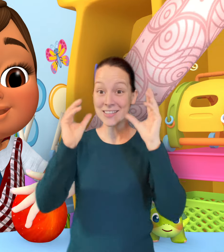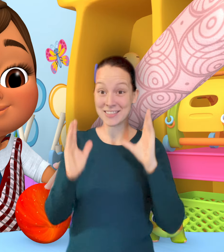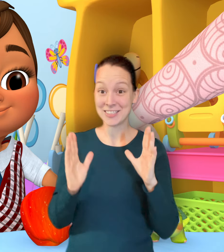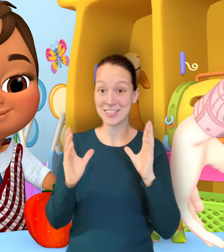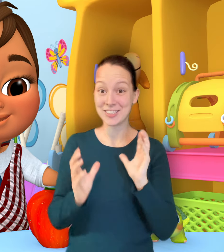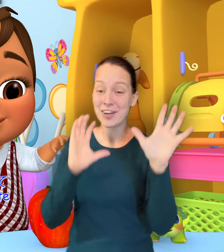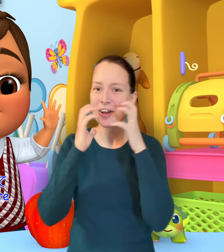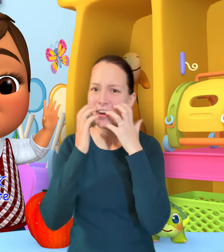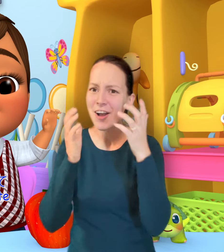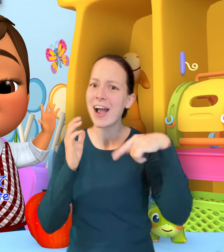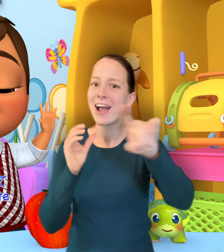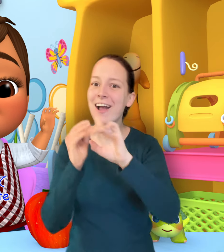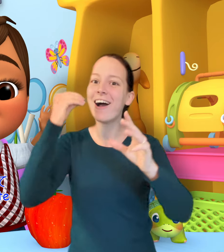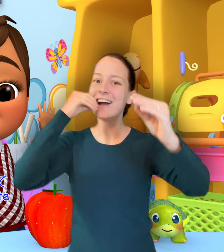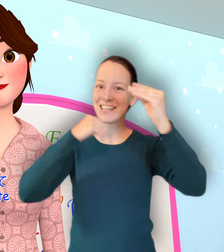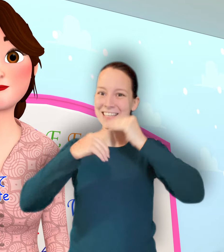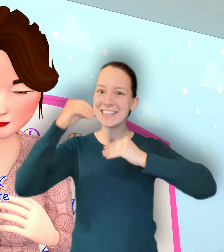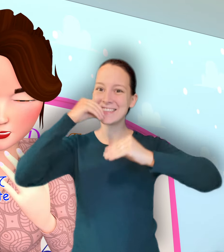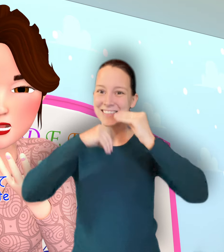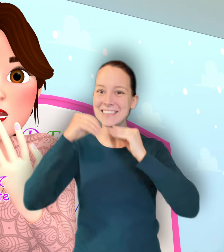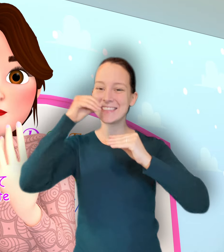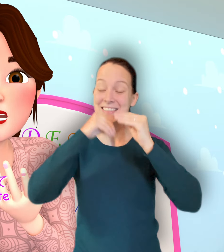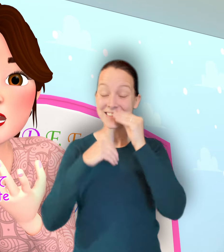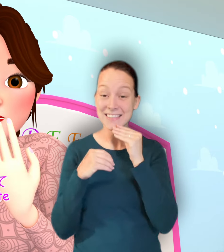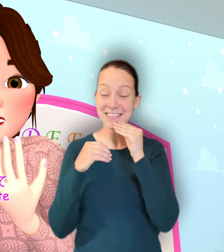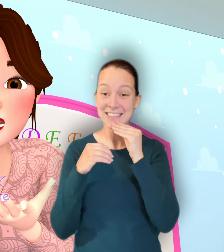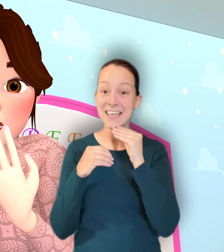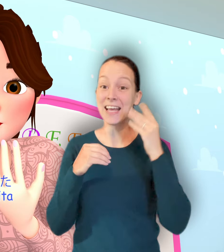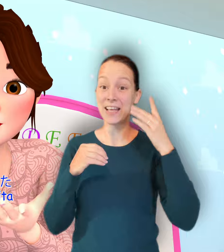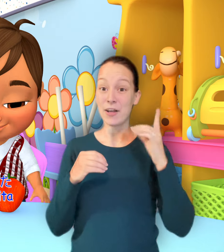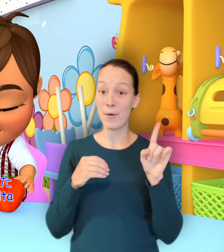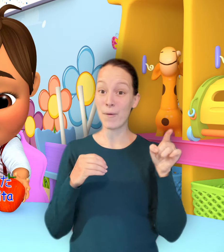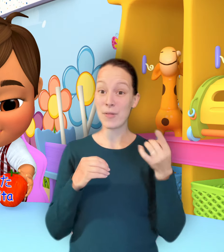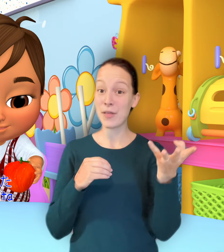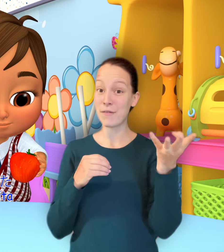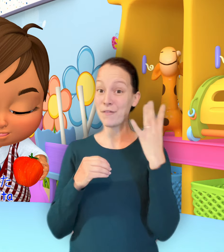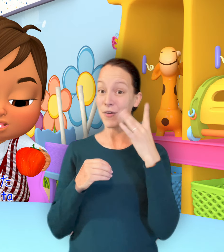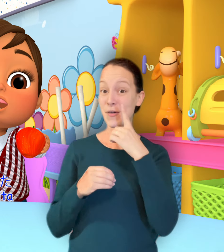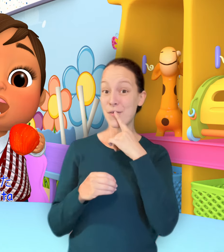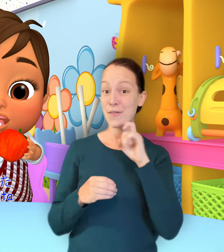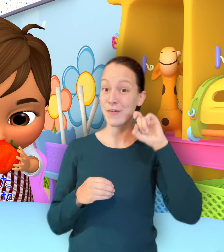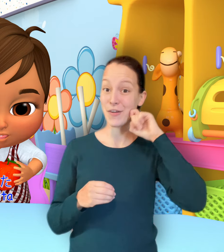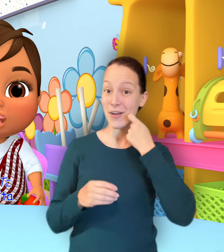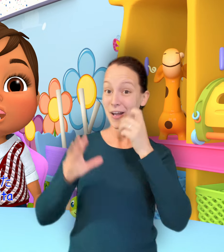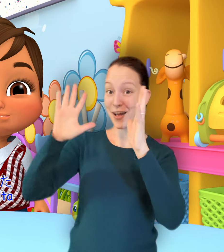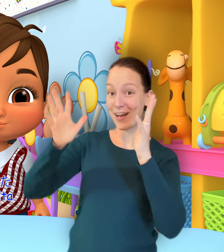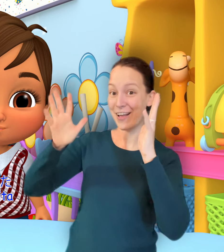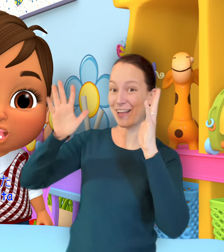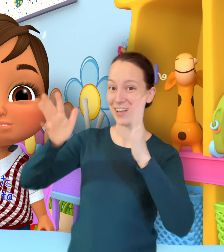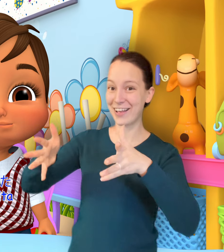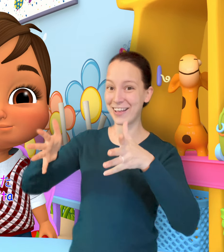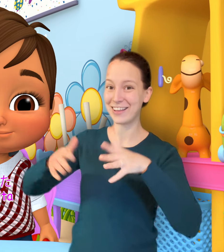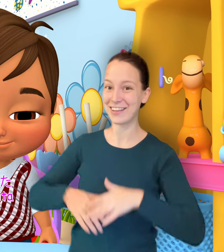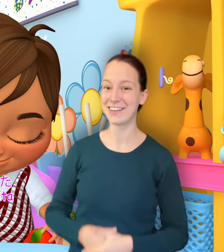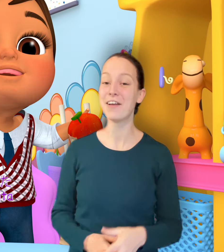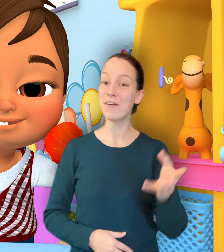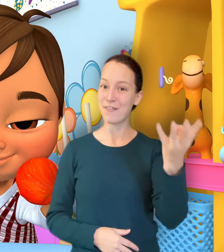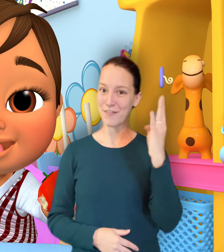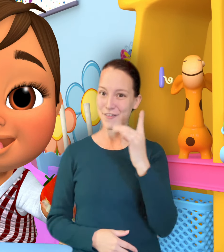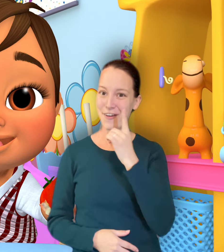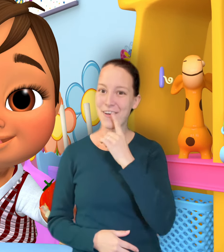た先生は食べてと言ってりんごが4つ残ってい